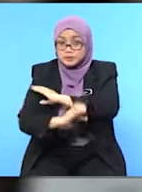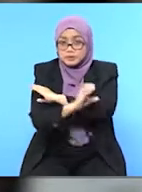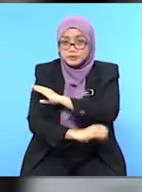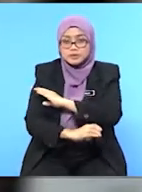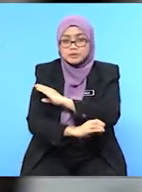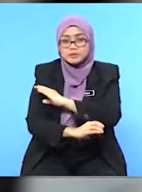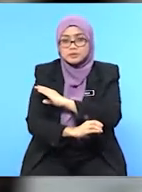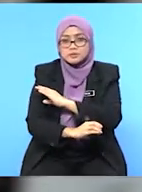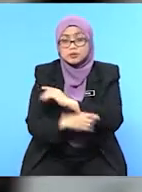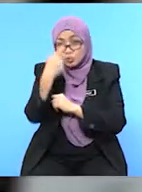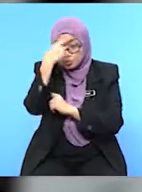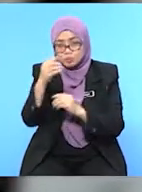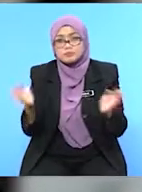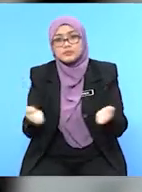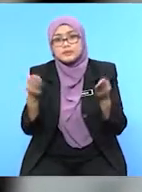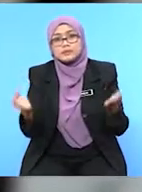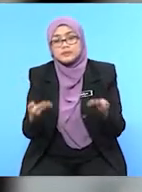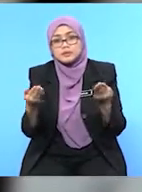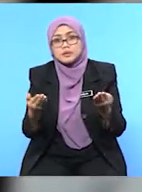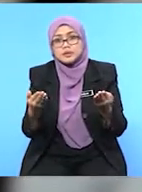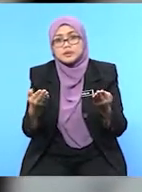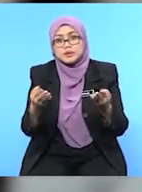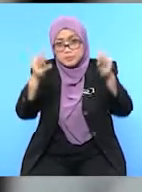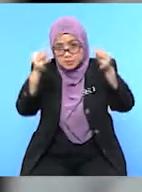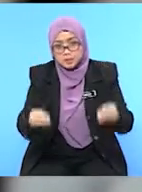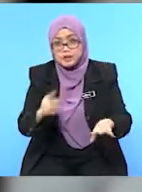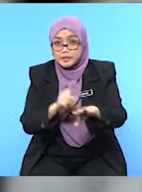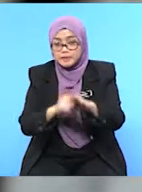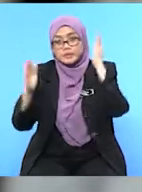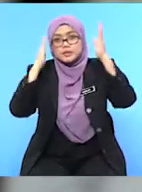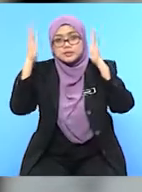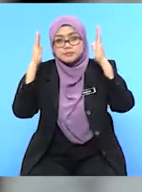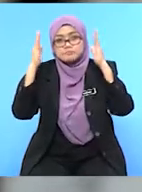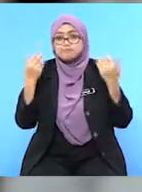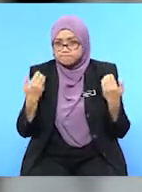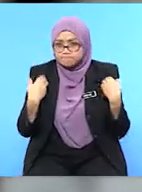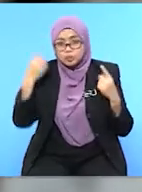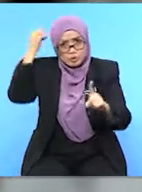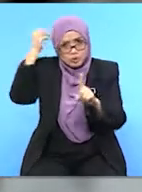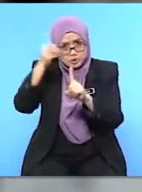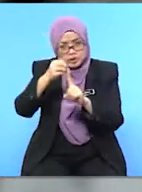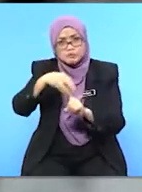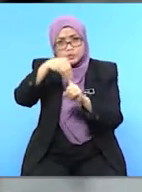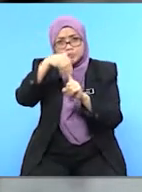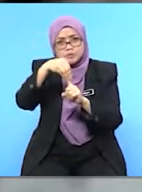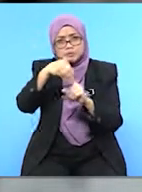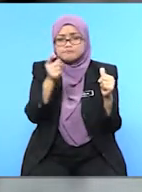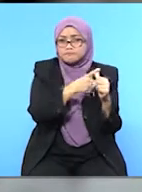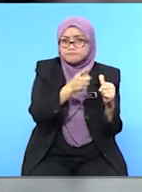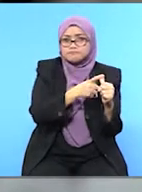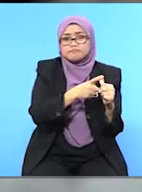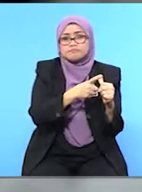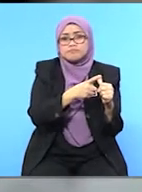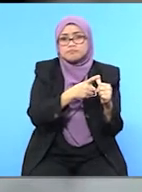penting untuk memupuk paduan haomadi negara kita ada sosok negara ini mempunyai objektif yaitu menjamin setiap